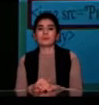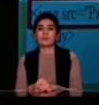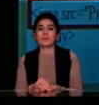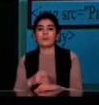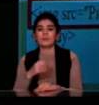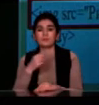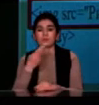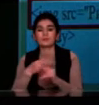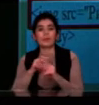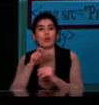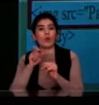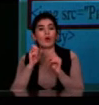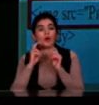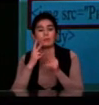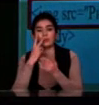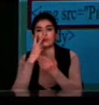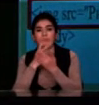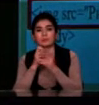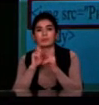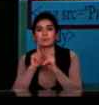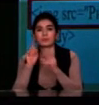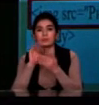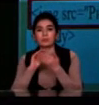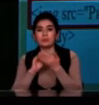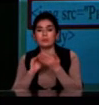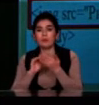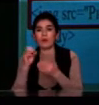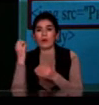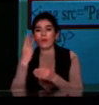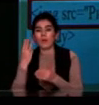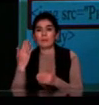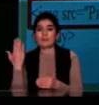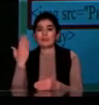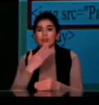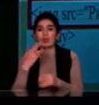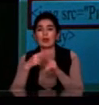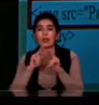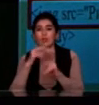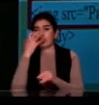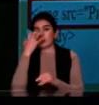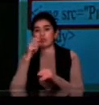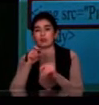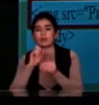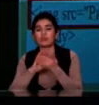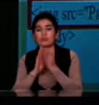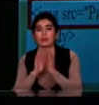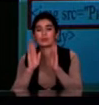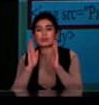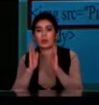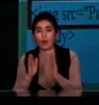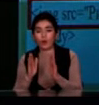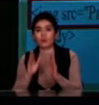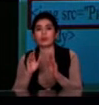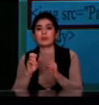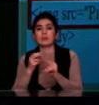Посмотрим, как здесь выглядит на веб-странице. Теперь рисунок у нас находится